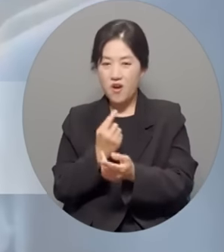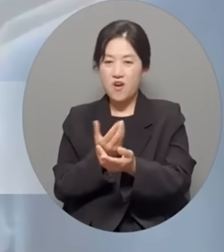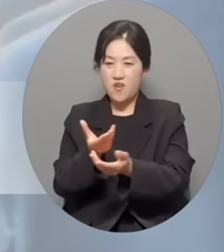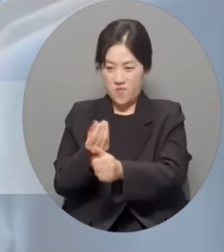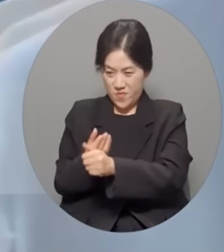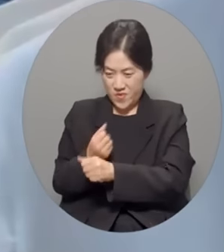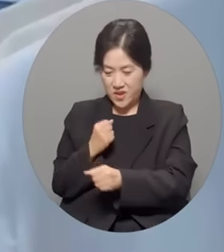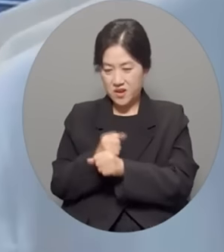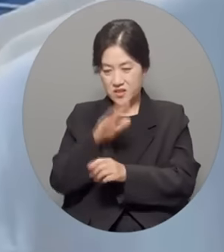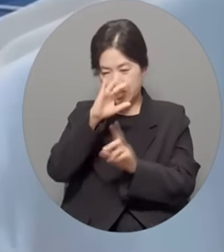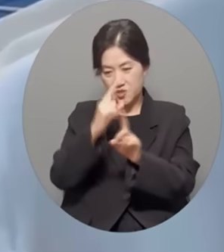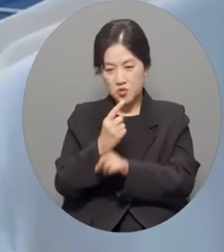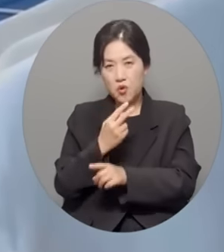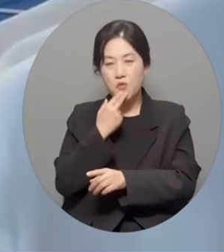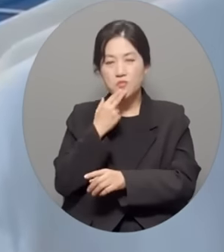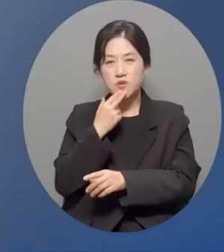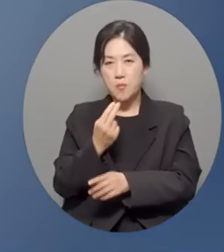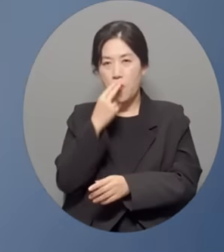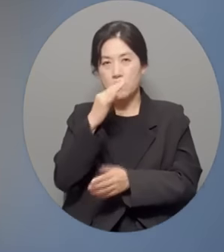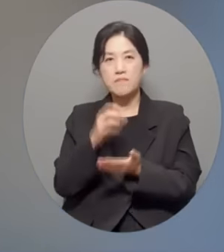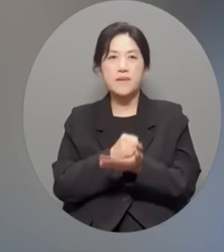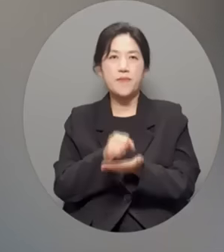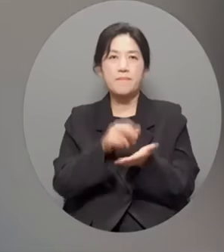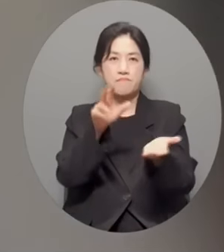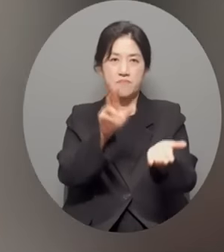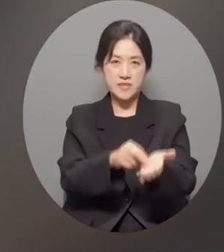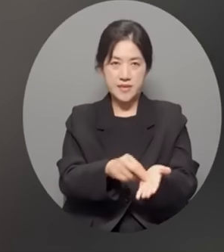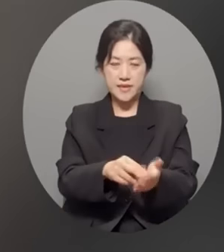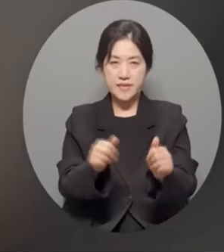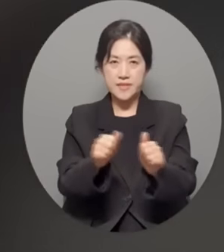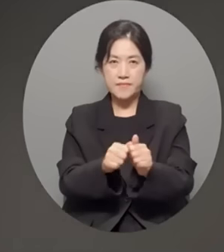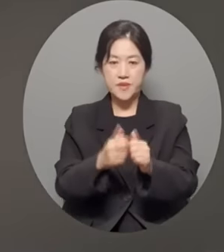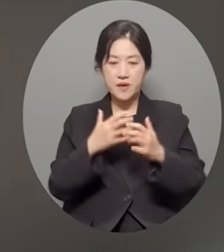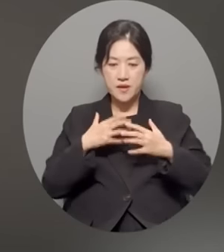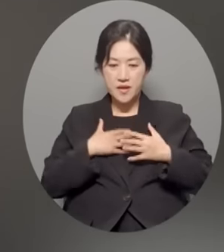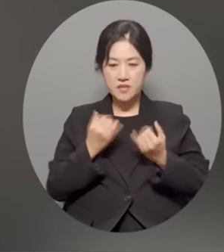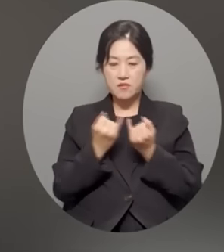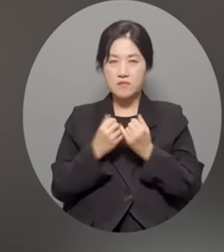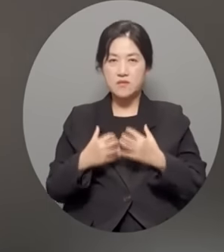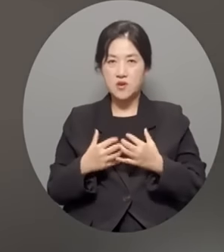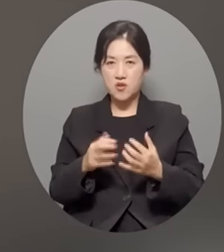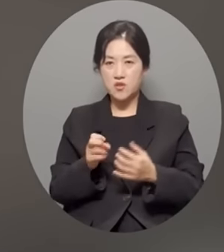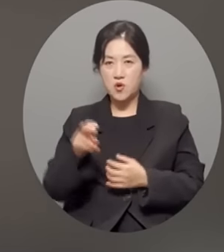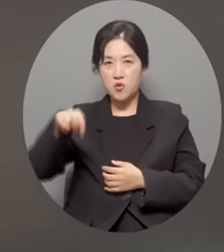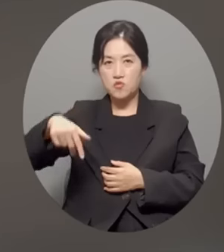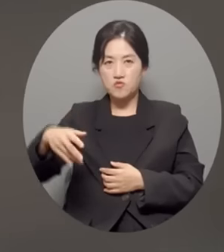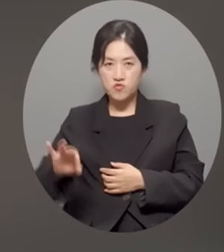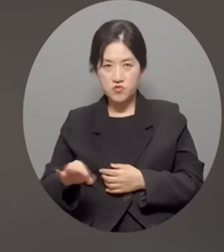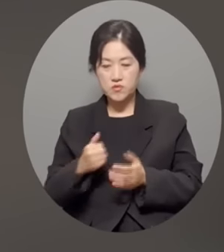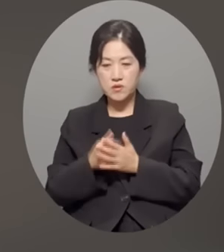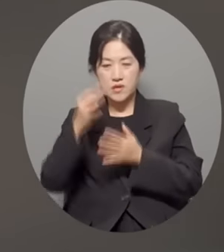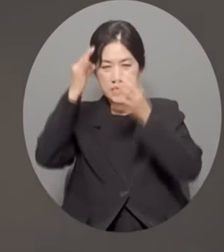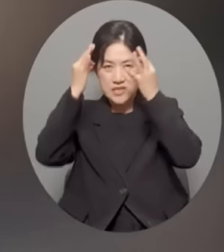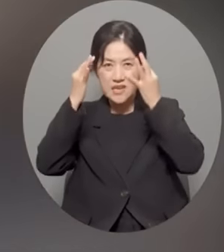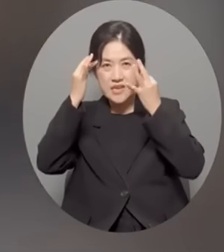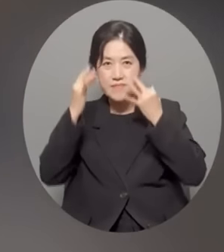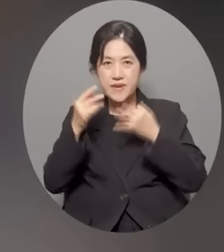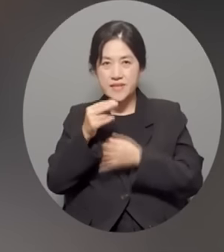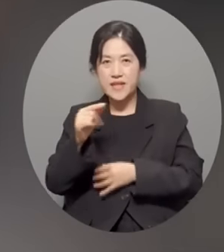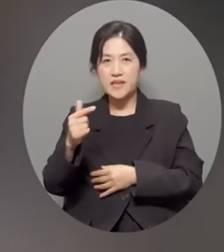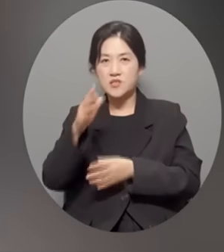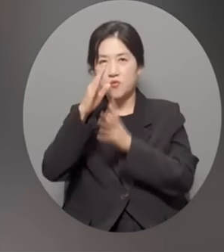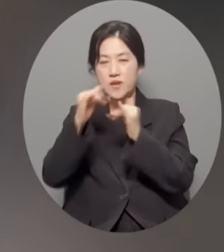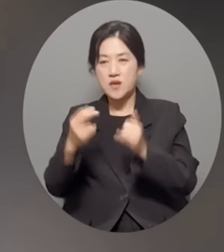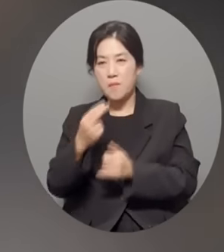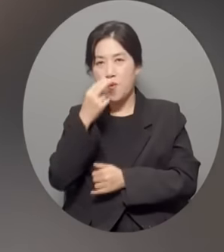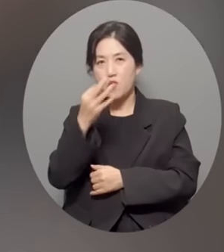않고 보험금만 타는입니다 남성 가슴이 여성처럼 커지는 여유증 또 땀이 많이 나는 다한증 환자의